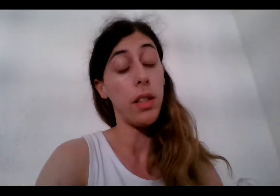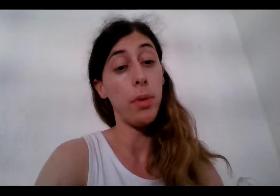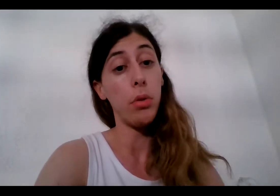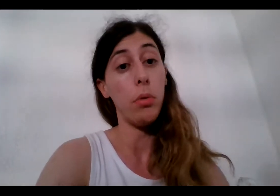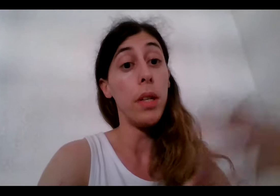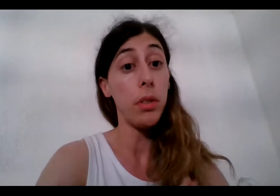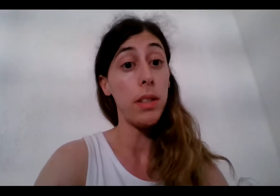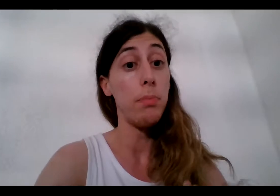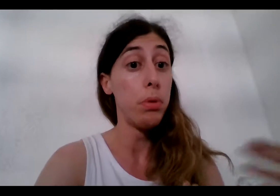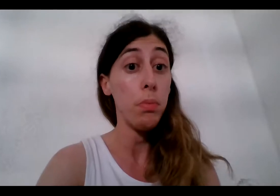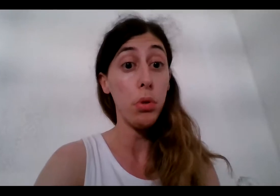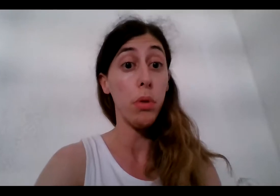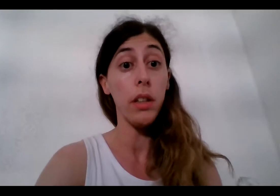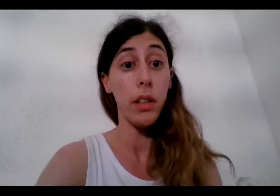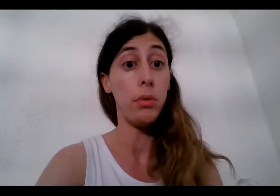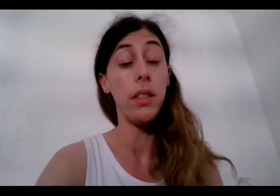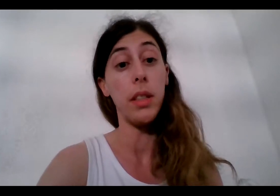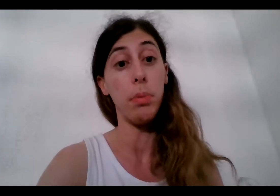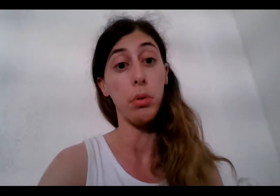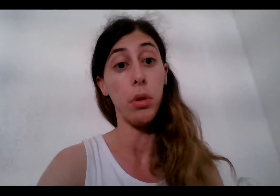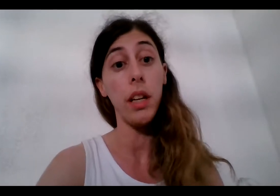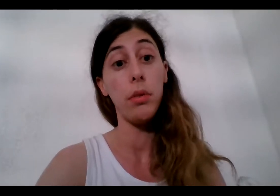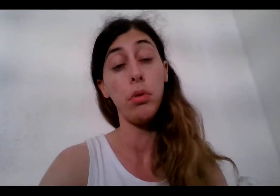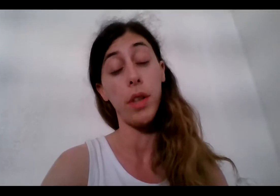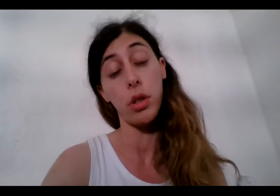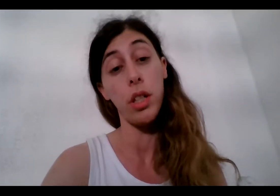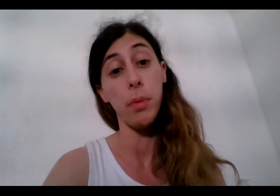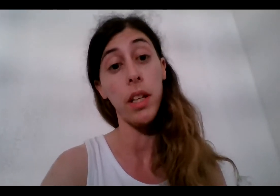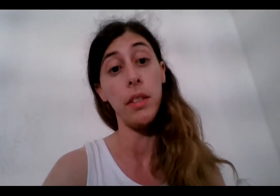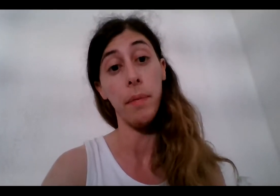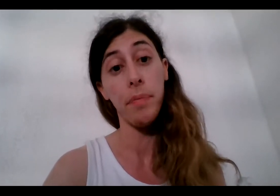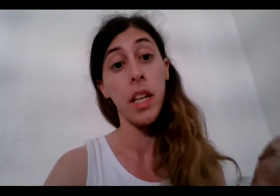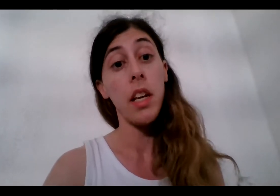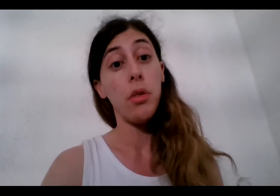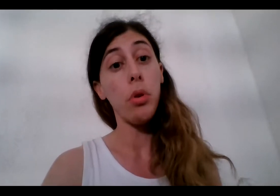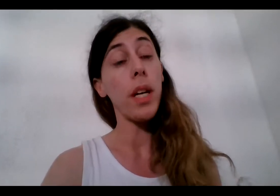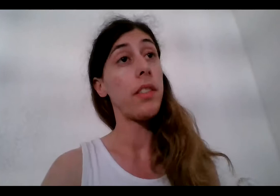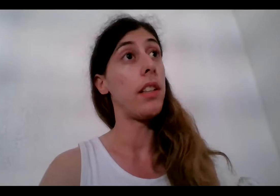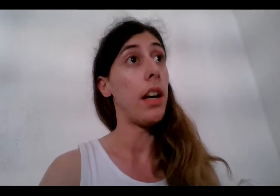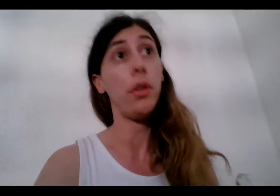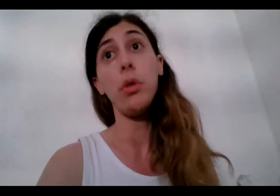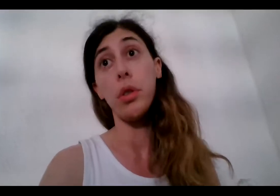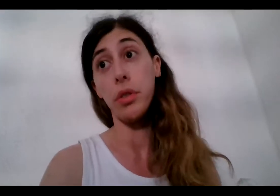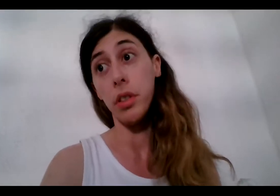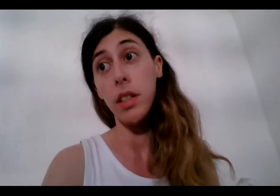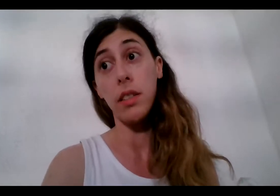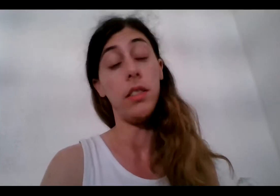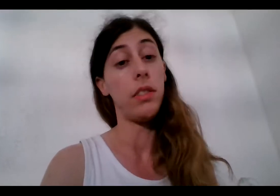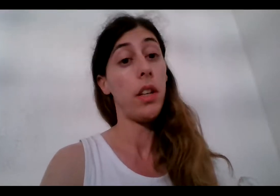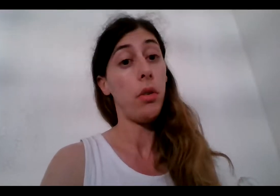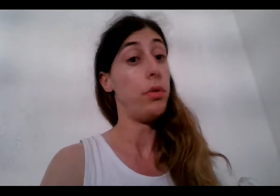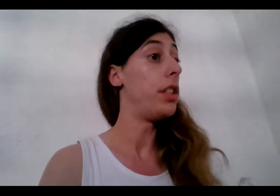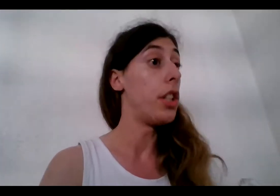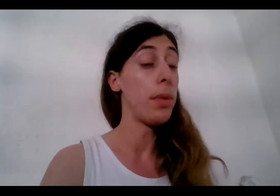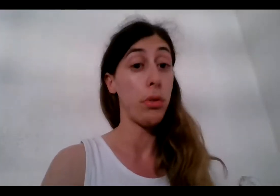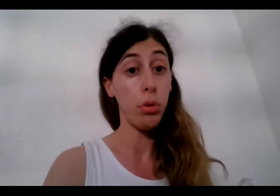médecins libéraux, mais aussi pour beaucoup issus des équipes protocolaires, et donc de faire changer les mentalités. Sur Marseille, avant que Transsanté existe,